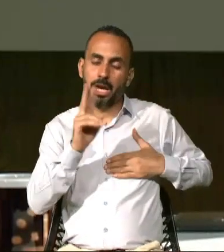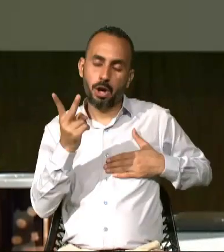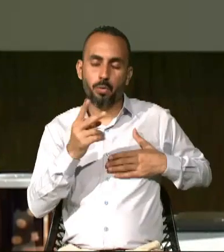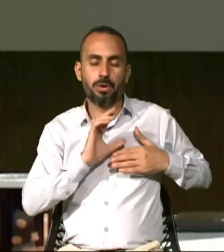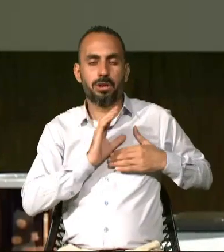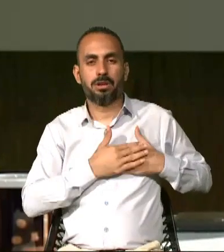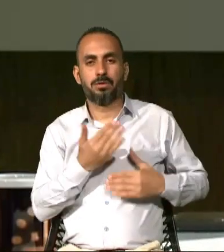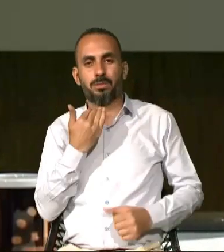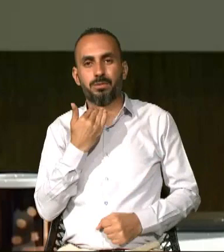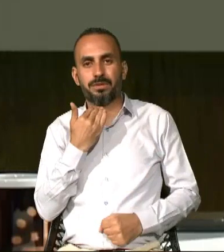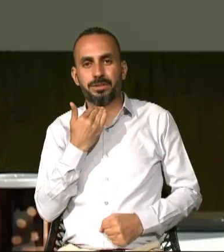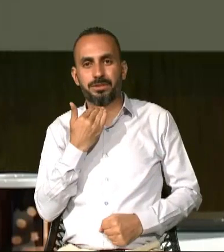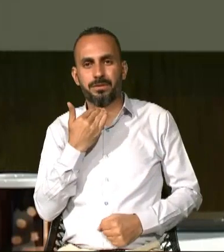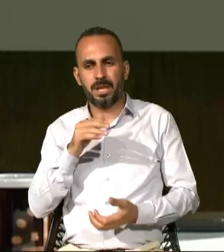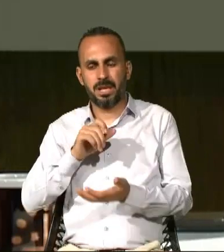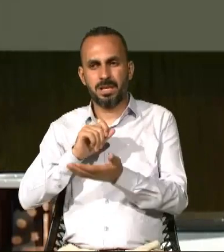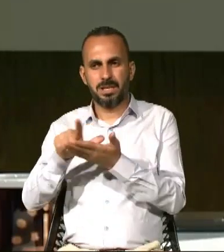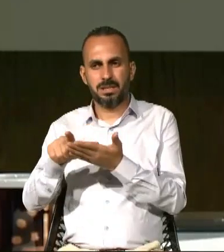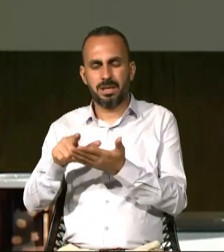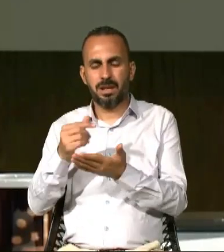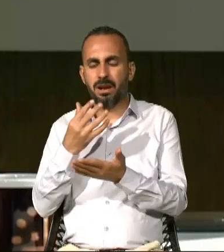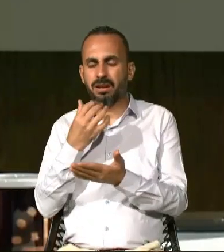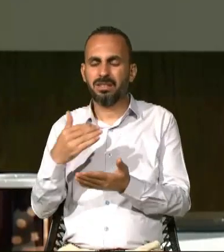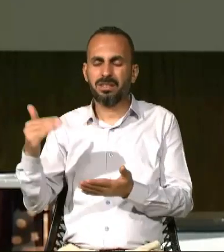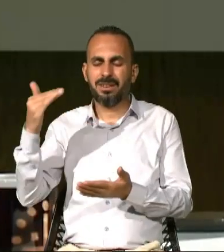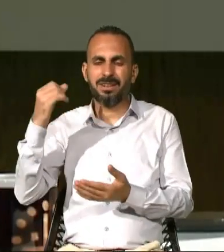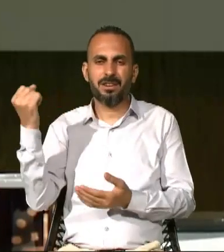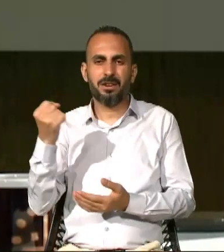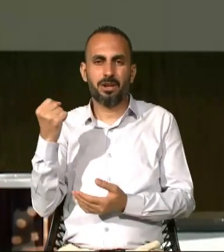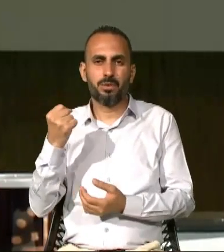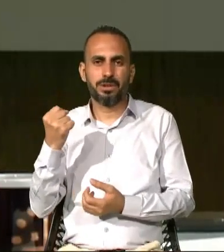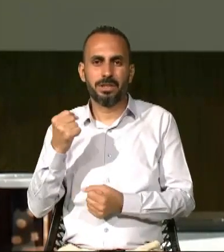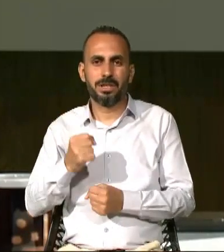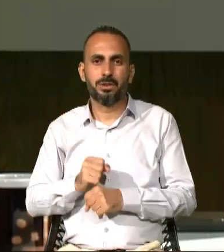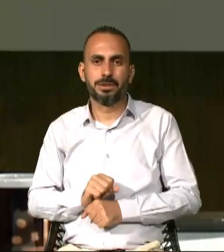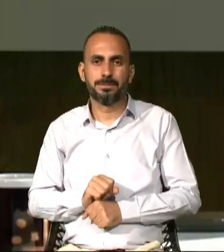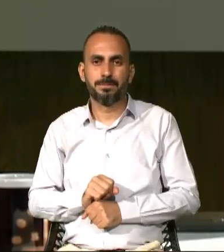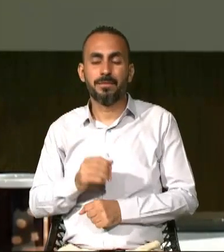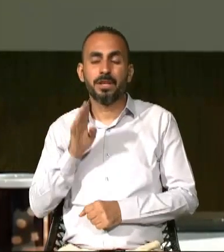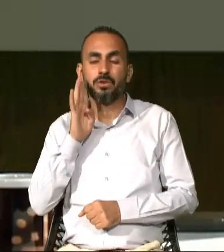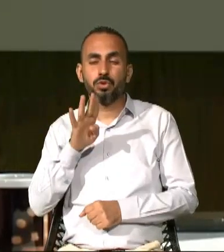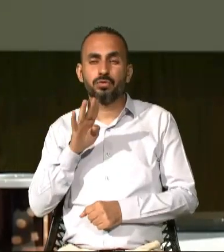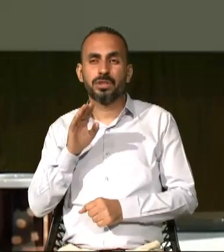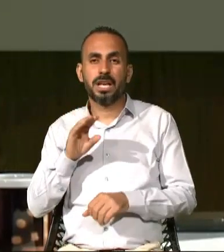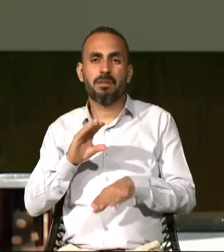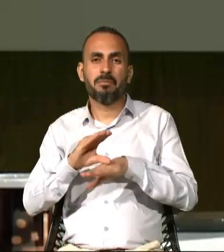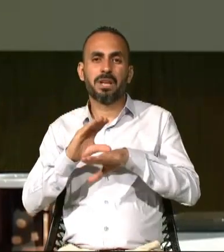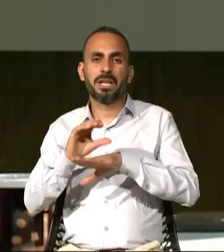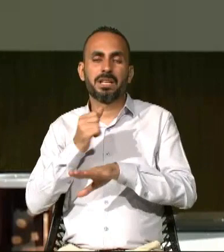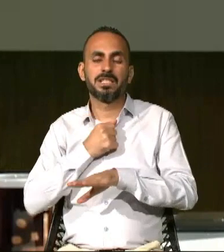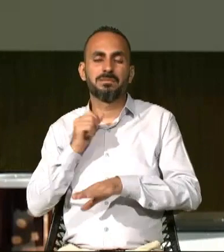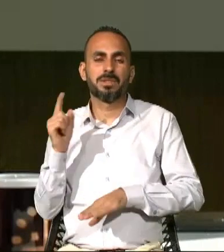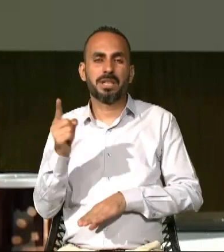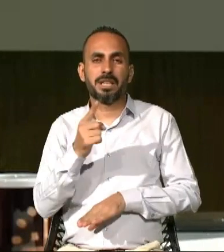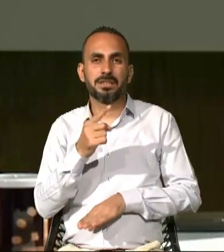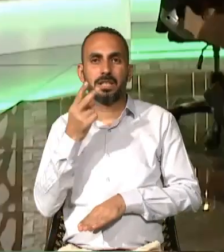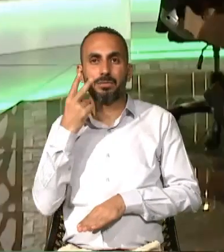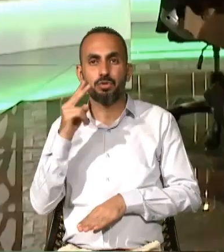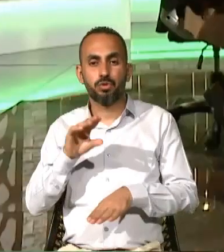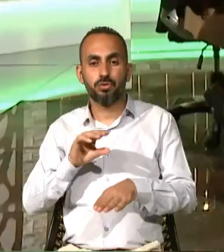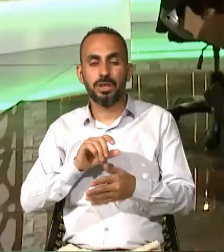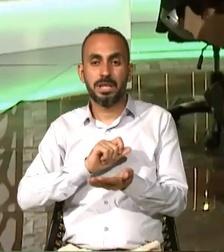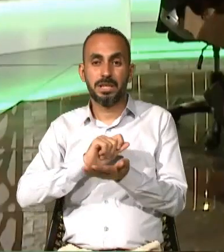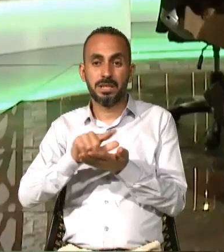من ألف وعظة وأكثر من ألف كلام يمكن سمعناه في كنايسنا وتعلمناه كتير، لكن الرب حب يوصل لنا رسالة عملية في الأيام